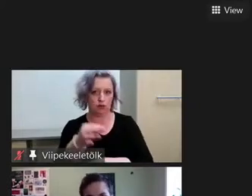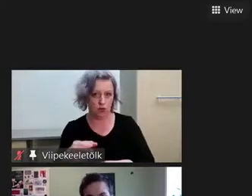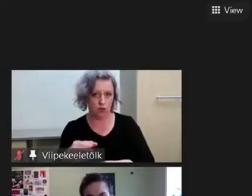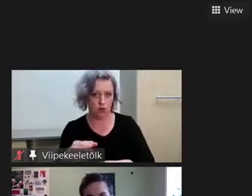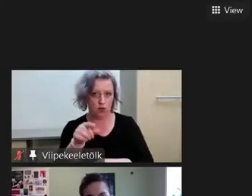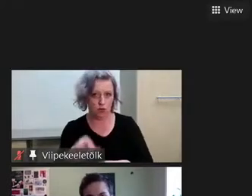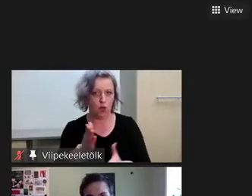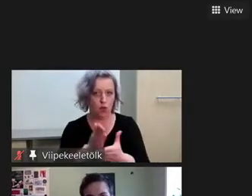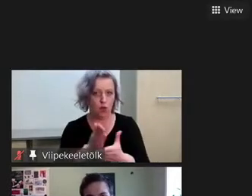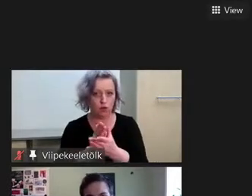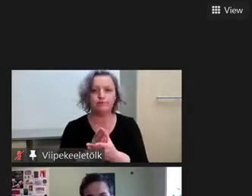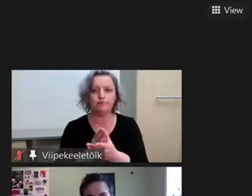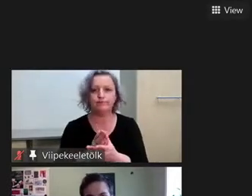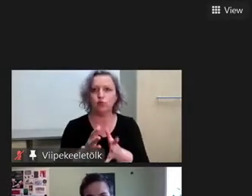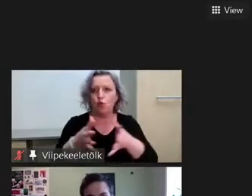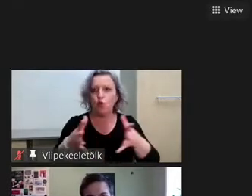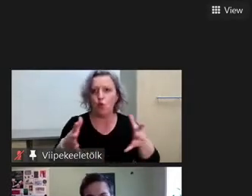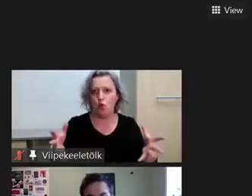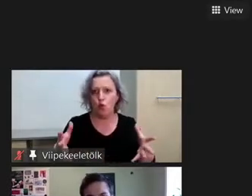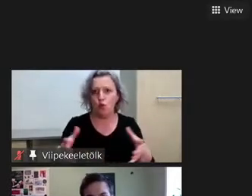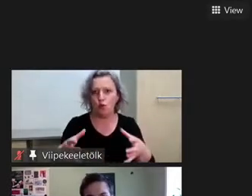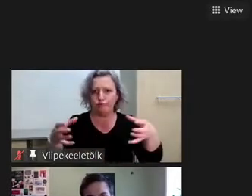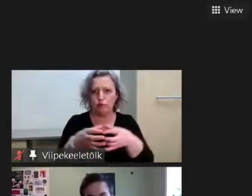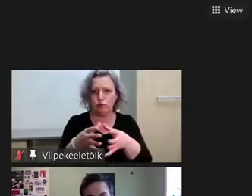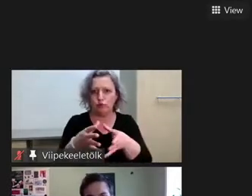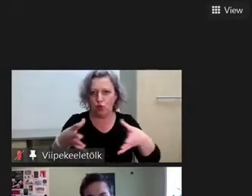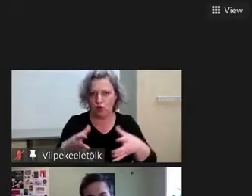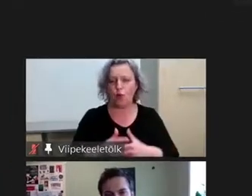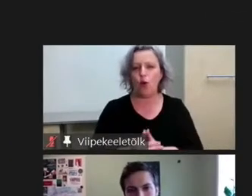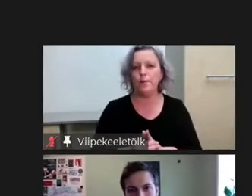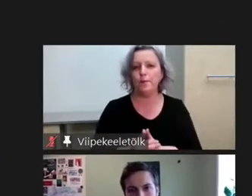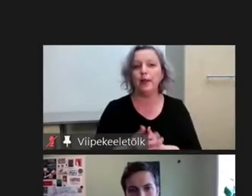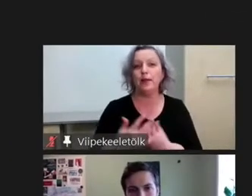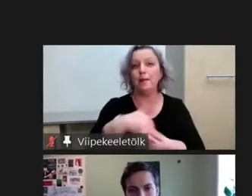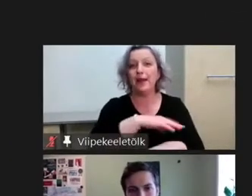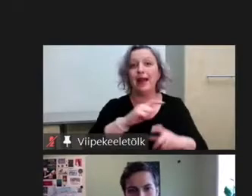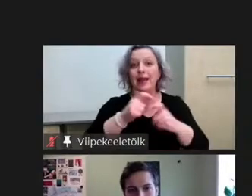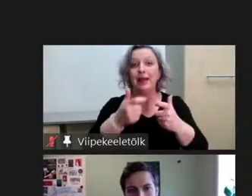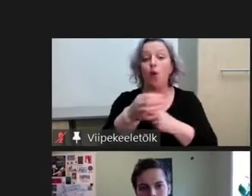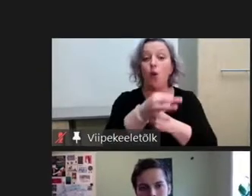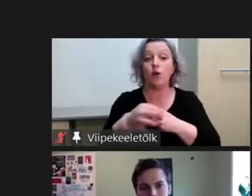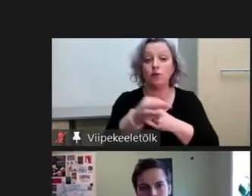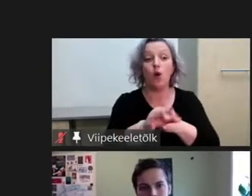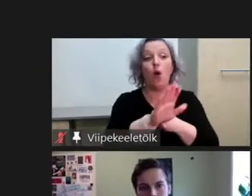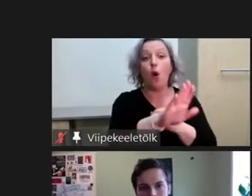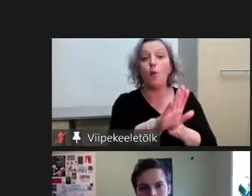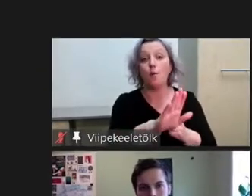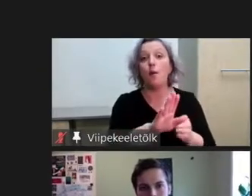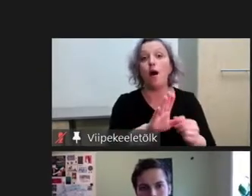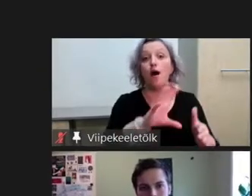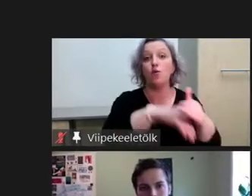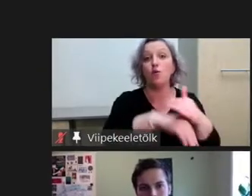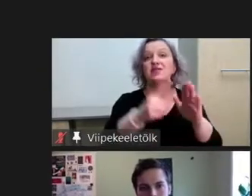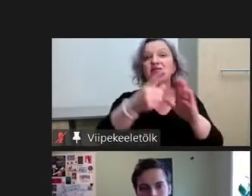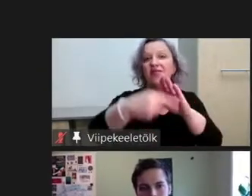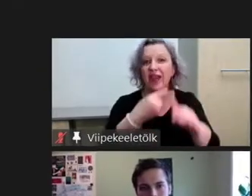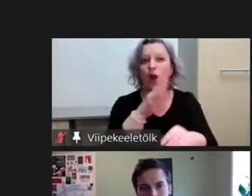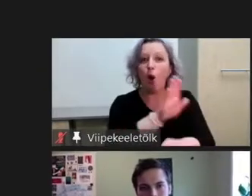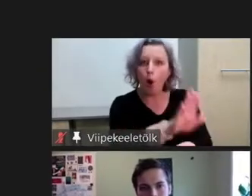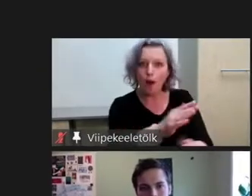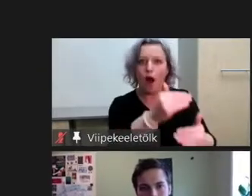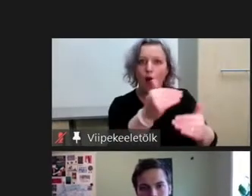et see võrgustik on päris suur ja meie liikmesorganisatsioonidel enamasti on ka veel oma liikmesorganisatsioonid, et kokku